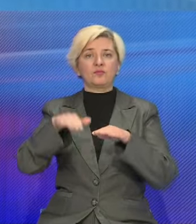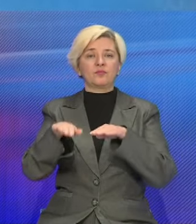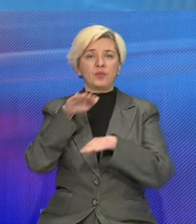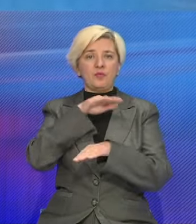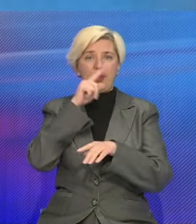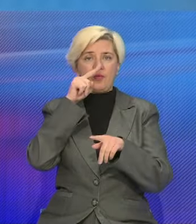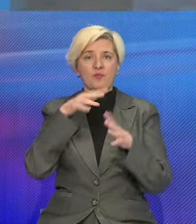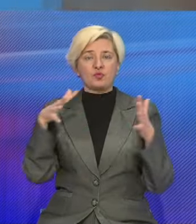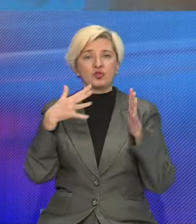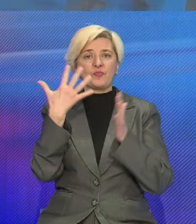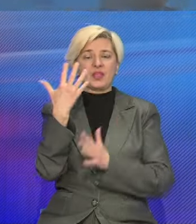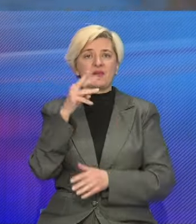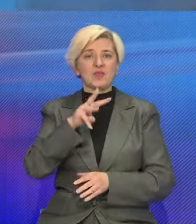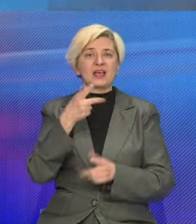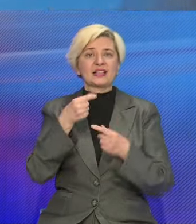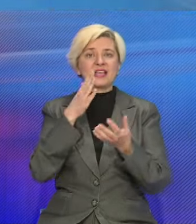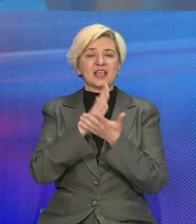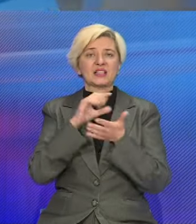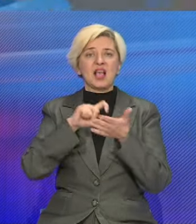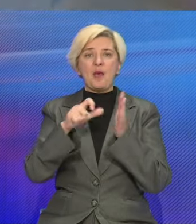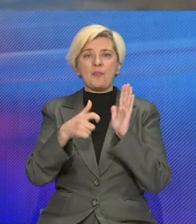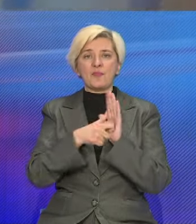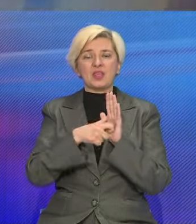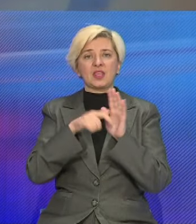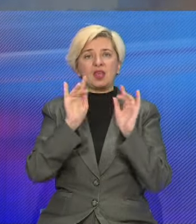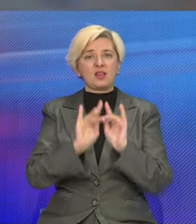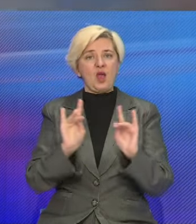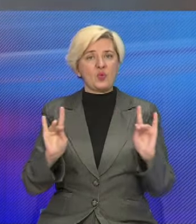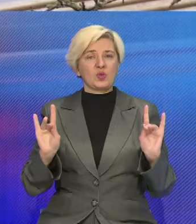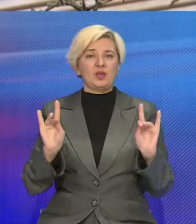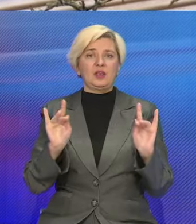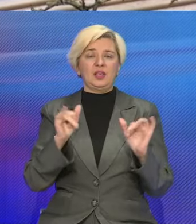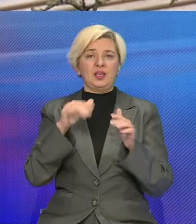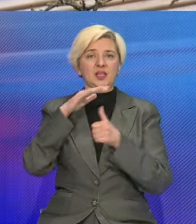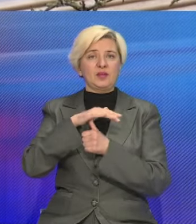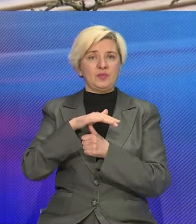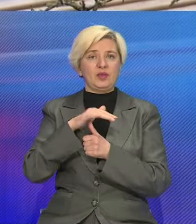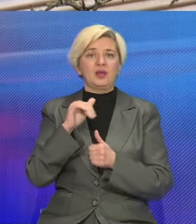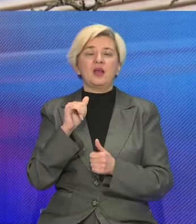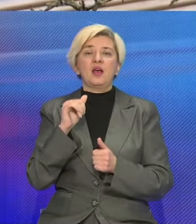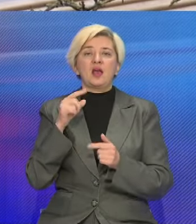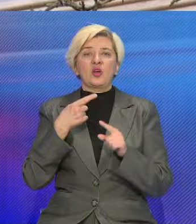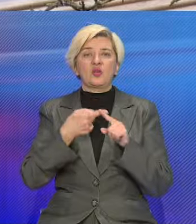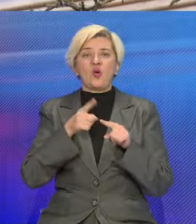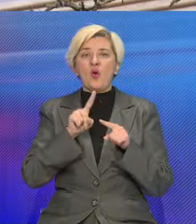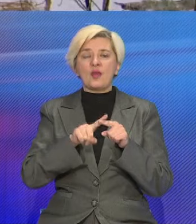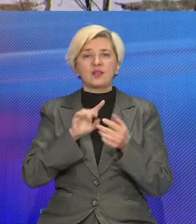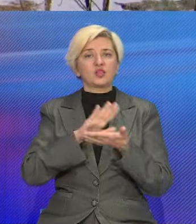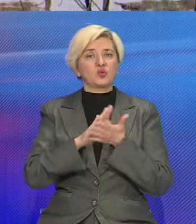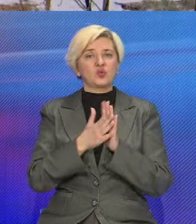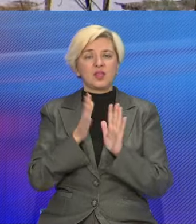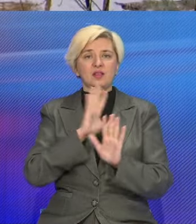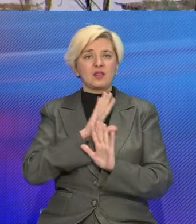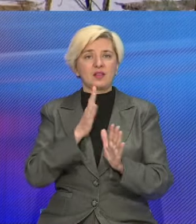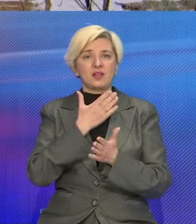установлені кабінки для пероапранання, лавки і грибки. Однак вратовальнікі не називають дадзіну ситуацію надзвичайной і